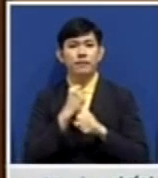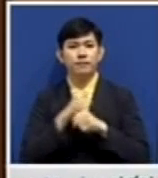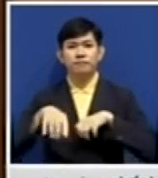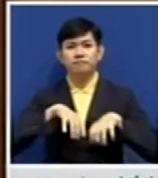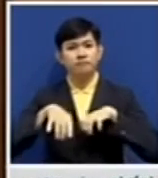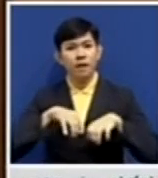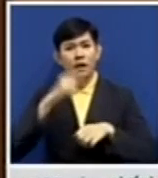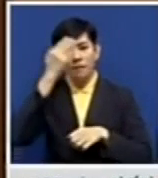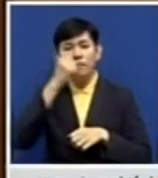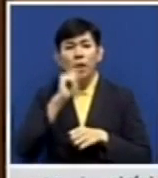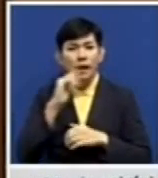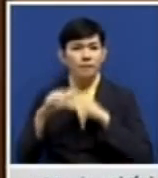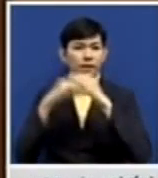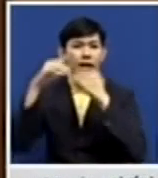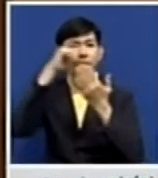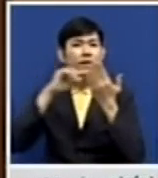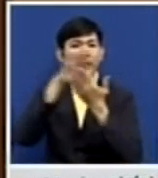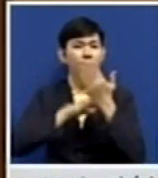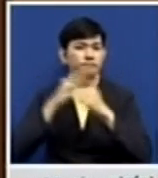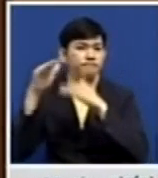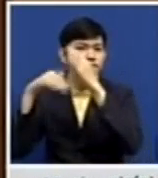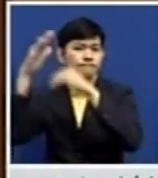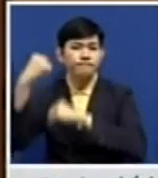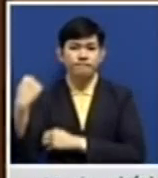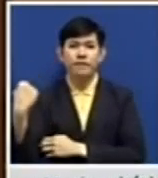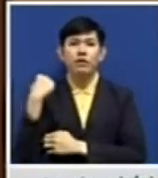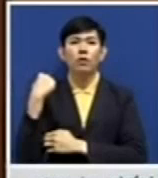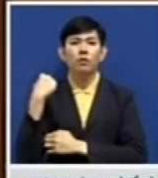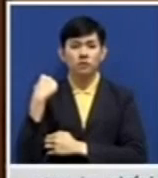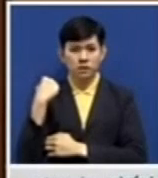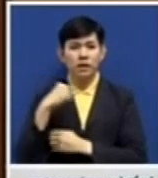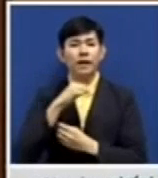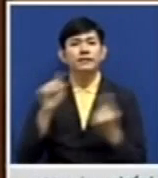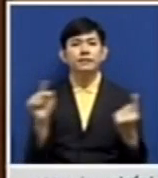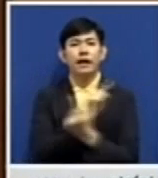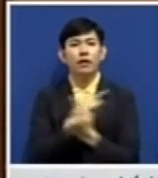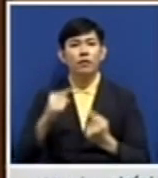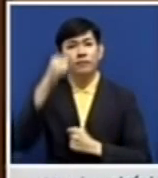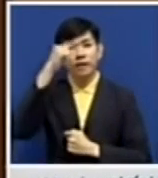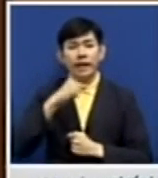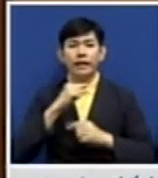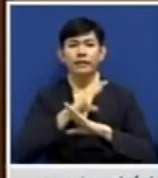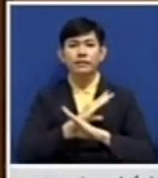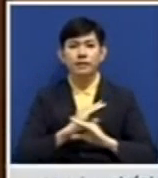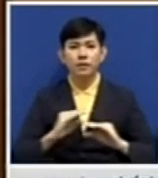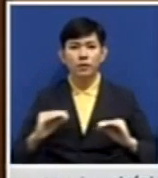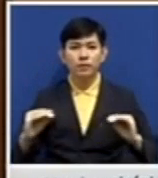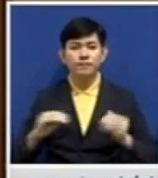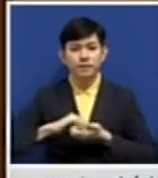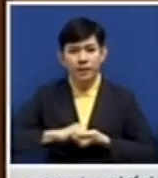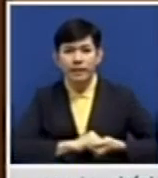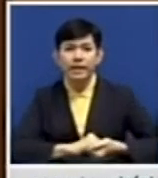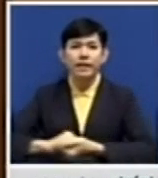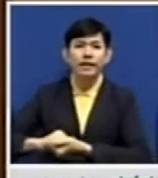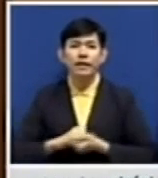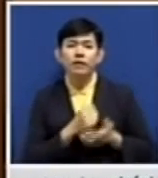าประเทศไทยให้ก้าวไปข้างหน้าด้วยความมั่นคงสังคมไทยมีความสงบสุขสามัคคี